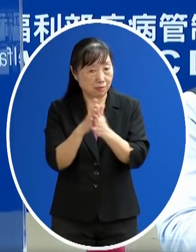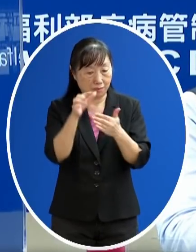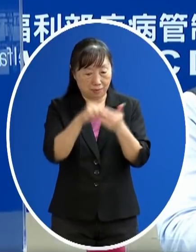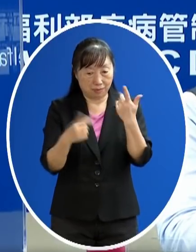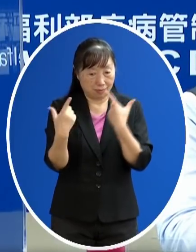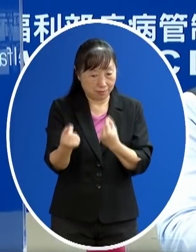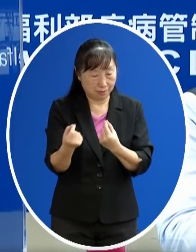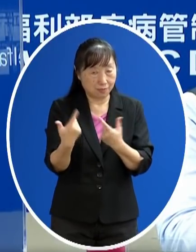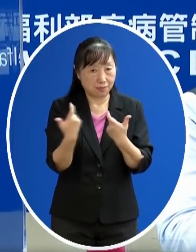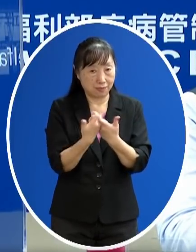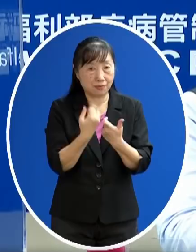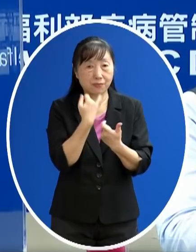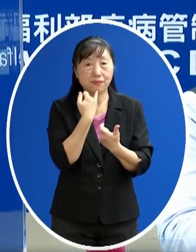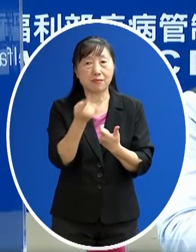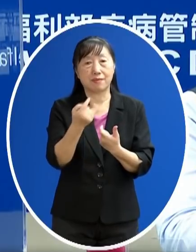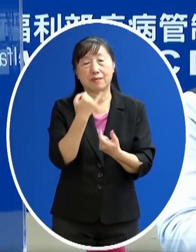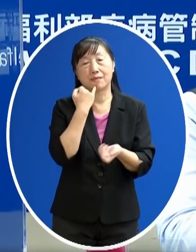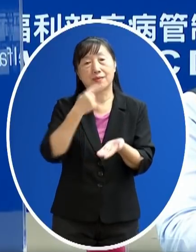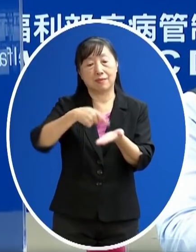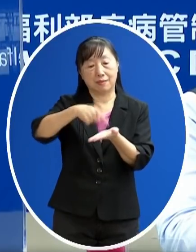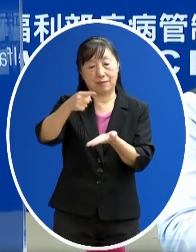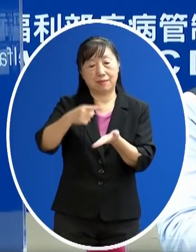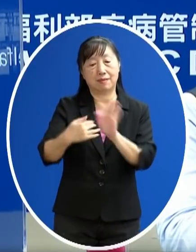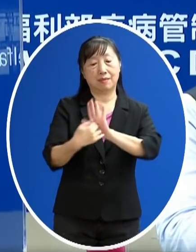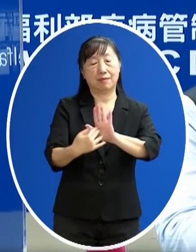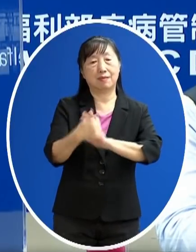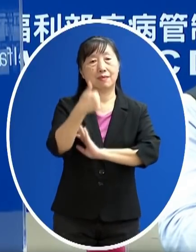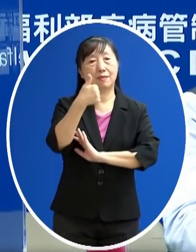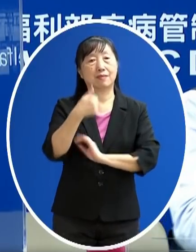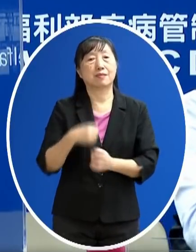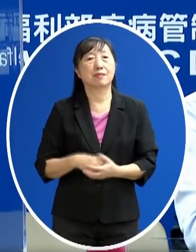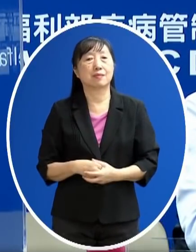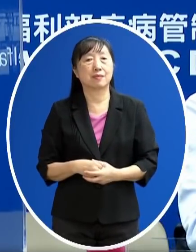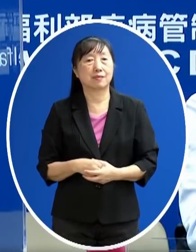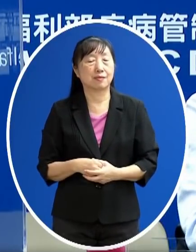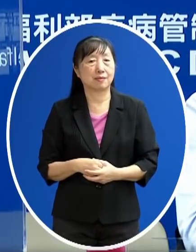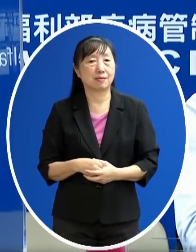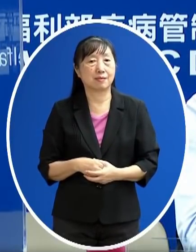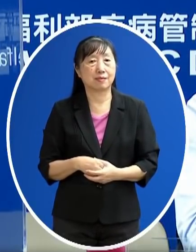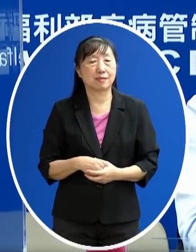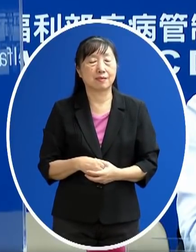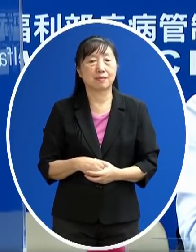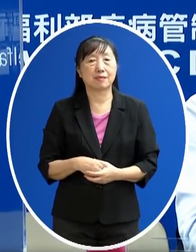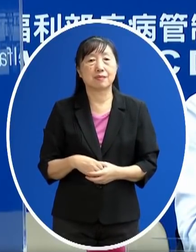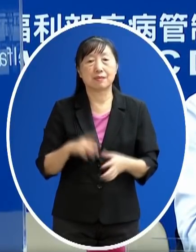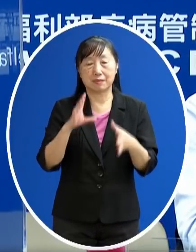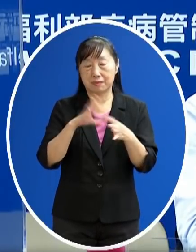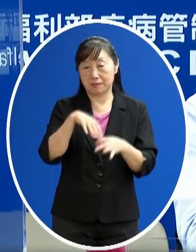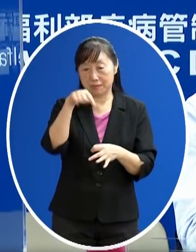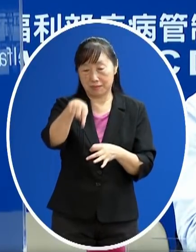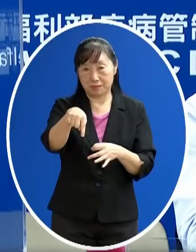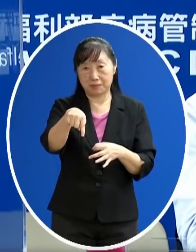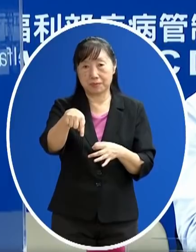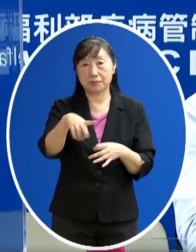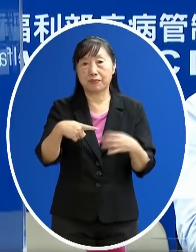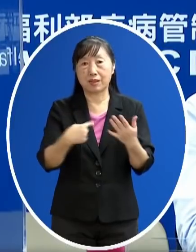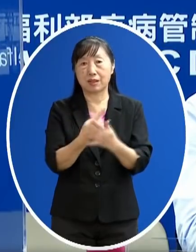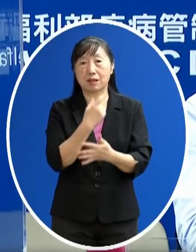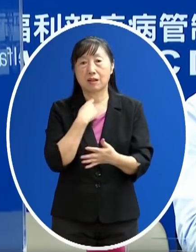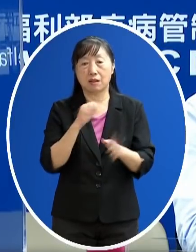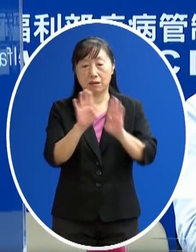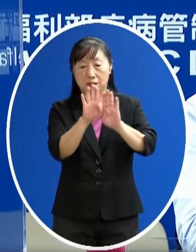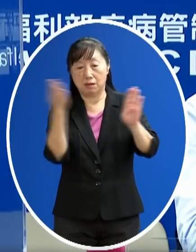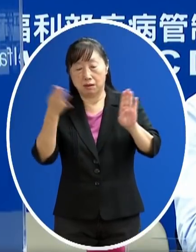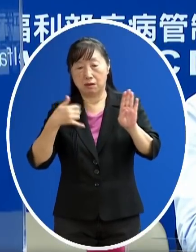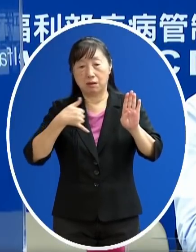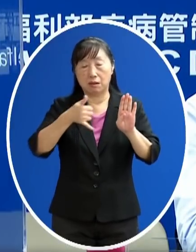的话，那都用所谓一次性的房卡，一次性的房卡，就是只要开了门出去